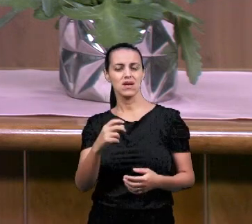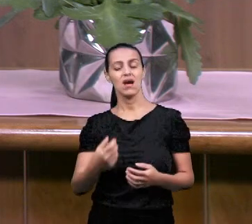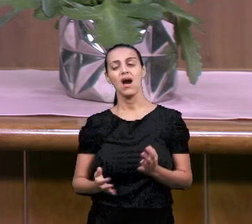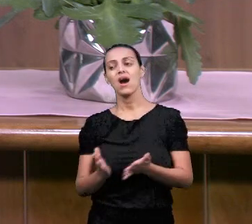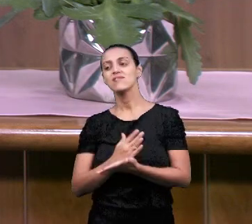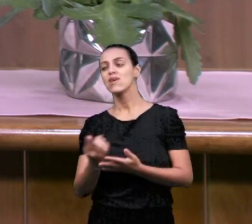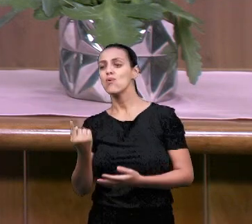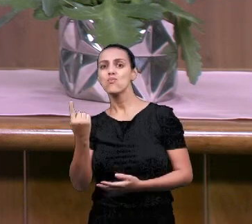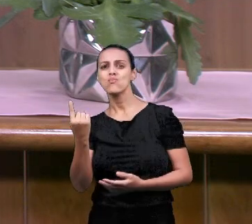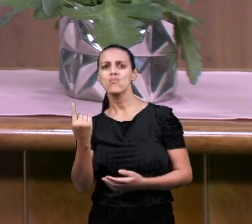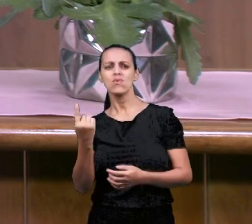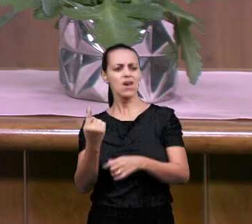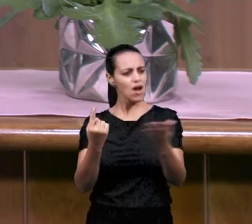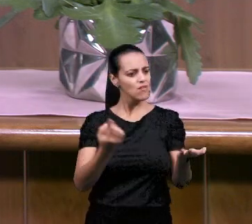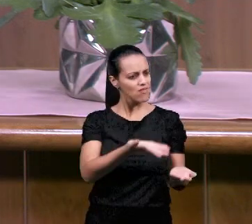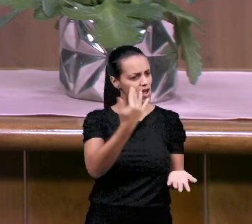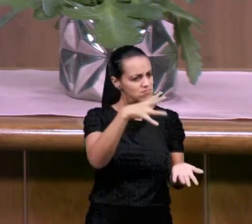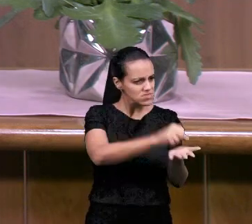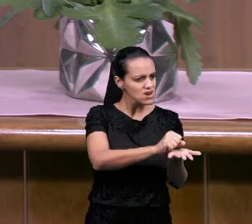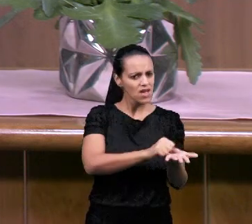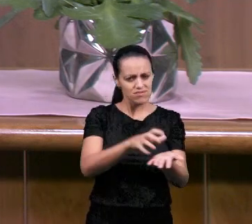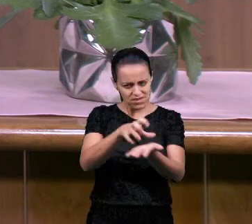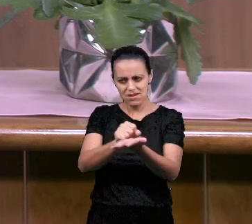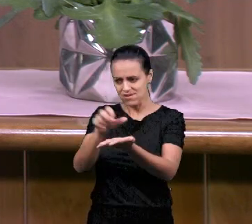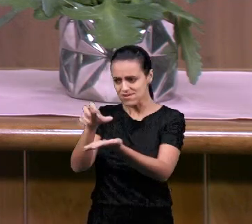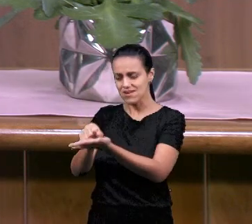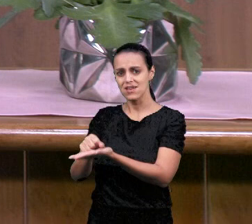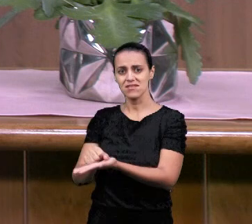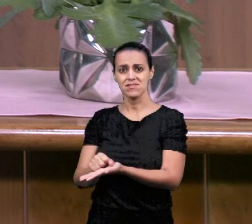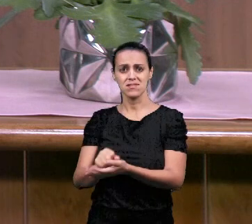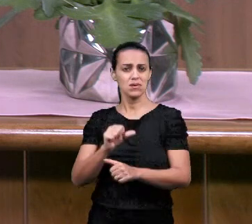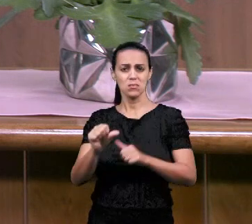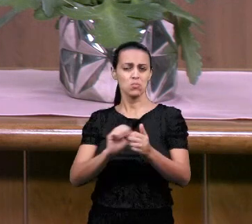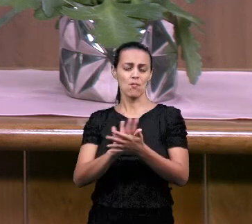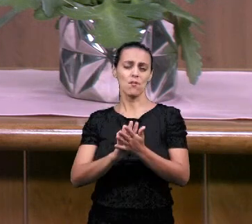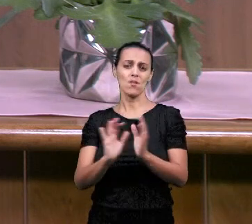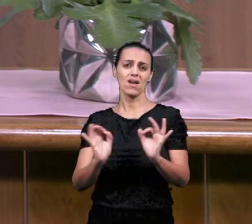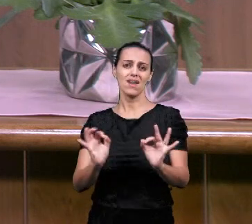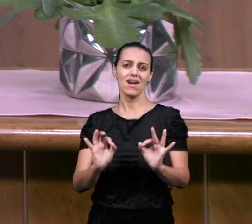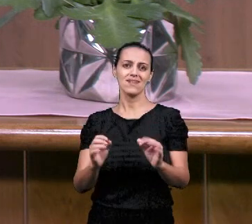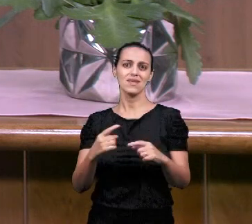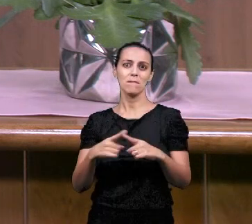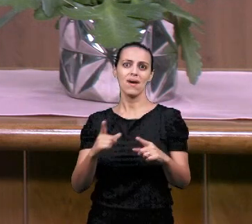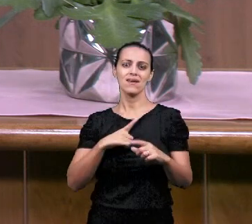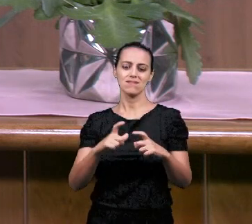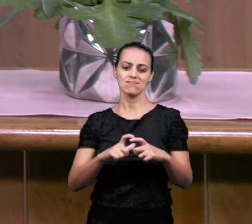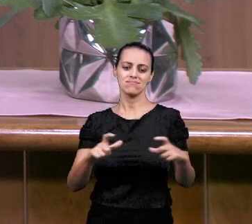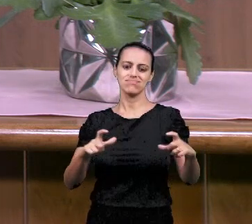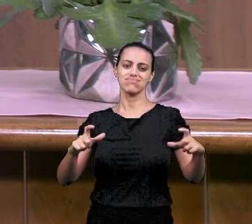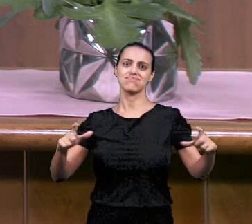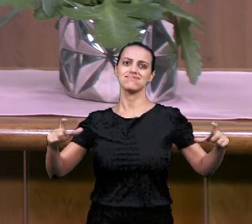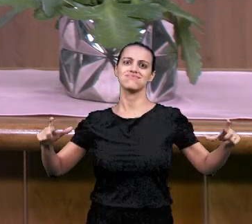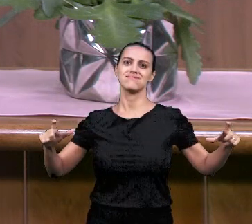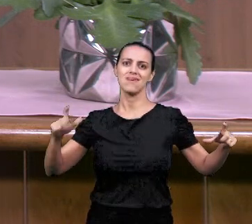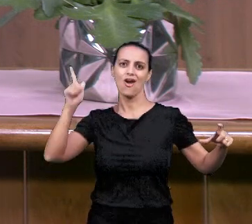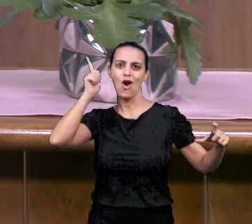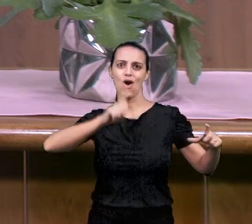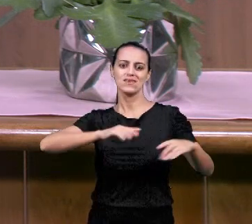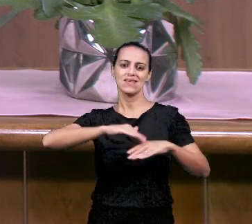seul s'inscrit, non. Tout le monde va s'inscrire. Cela ne change rien pour nous, mais va élargir